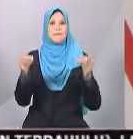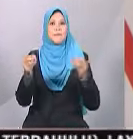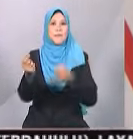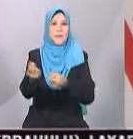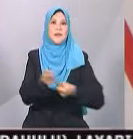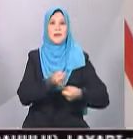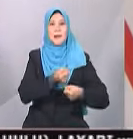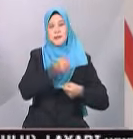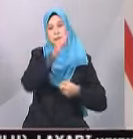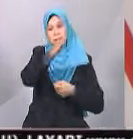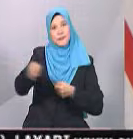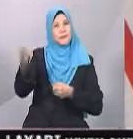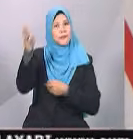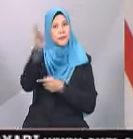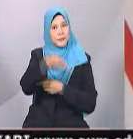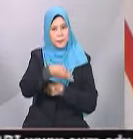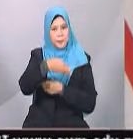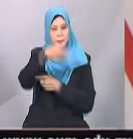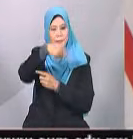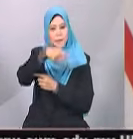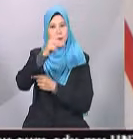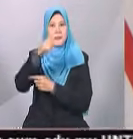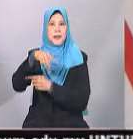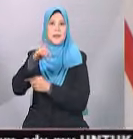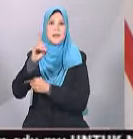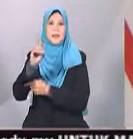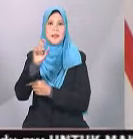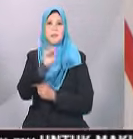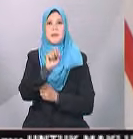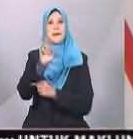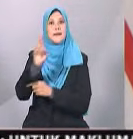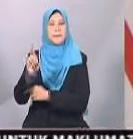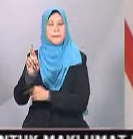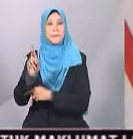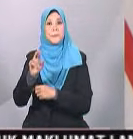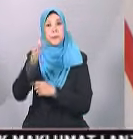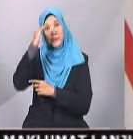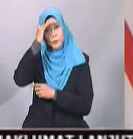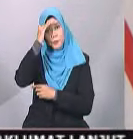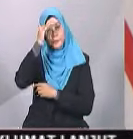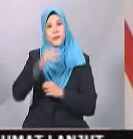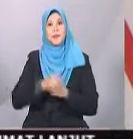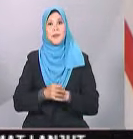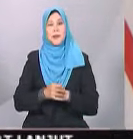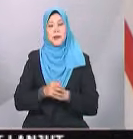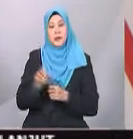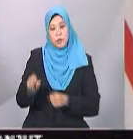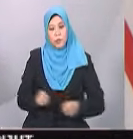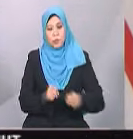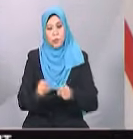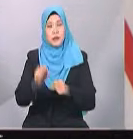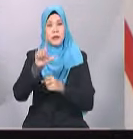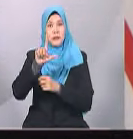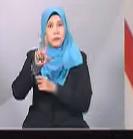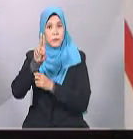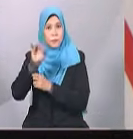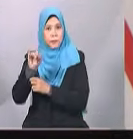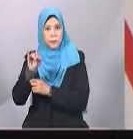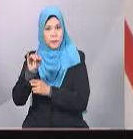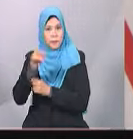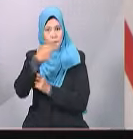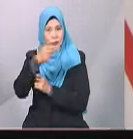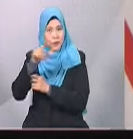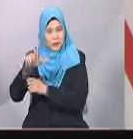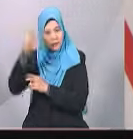akan ditarik balik di PKPD Sempang Renggam. Manakala di PKPD Sengalui, Hulu Langat, Selangor